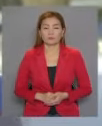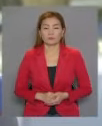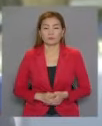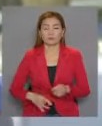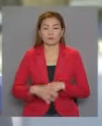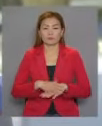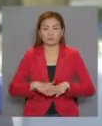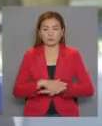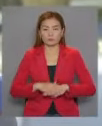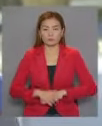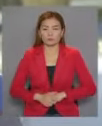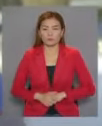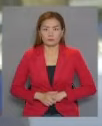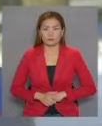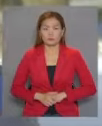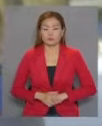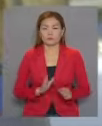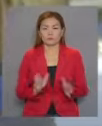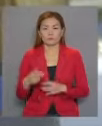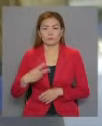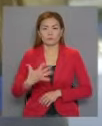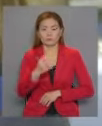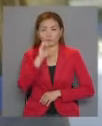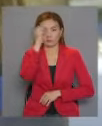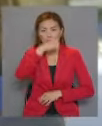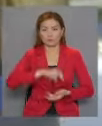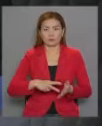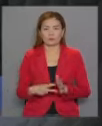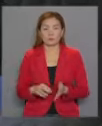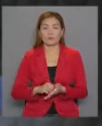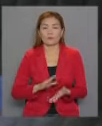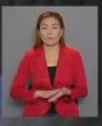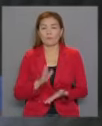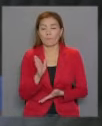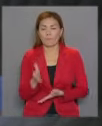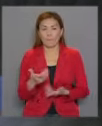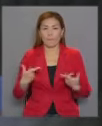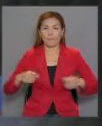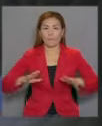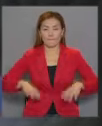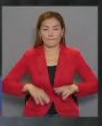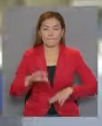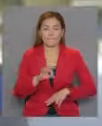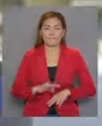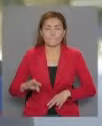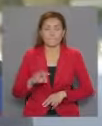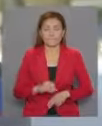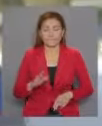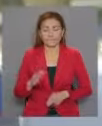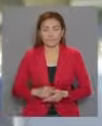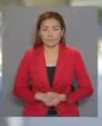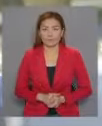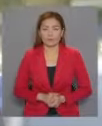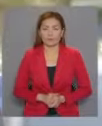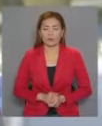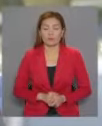елімізде оларды реттеу үшін 2025 жылға дейін жоспар енгізілген. Қай ескерткіштер салынады, салынбайтындығы жөнінде. Негізі